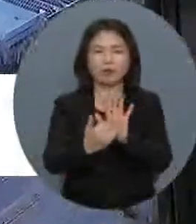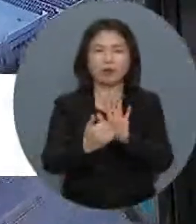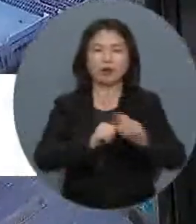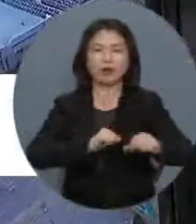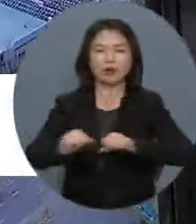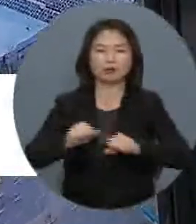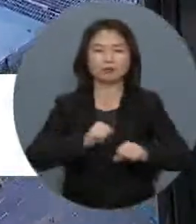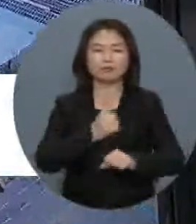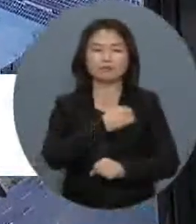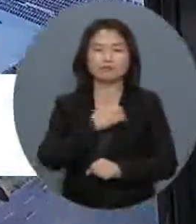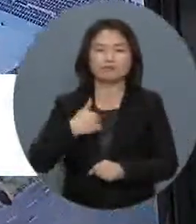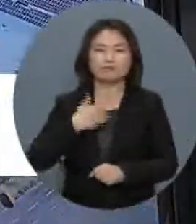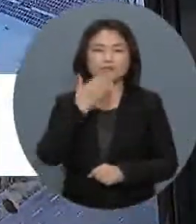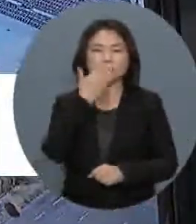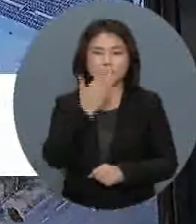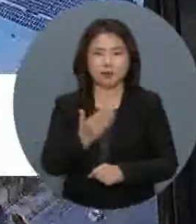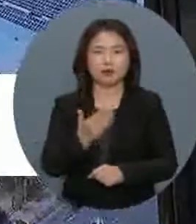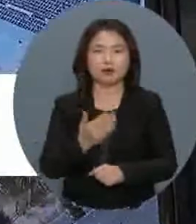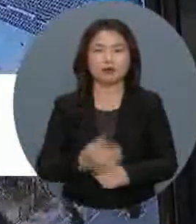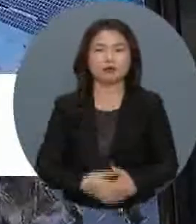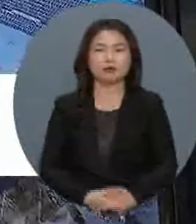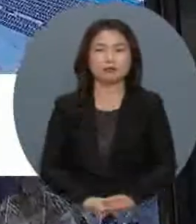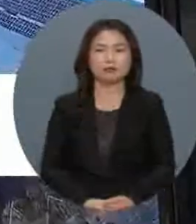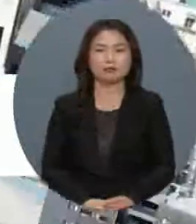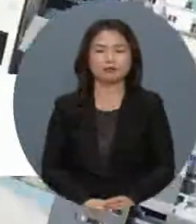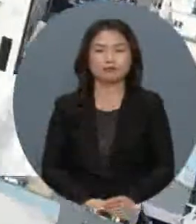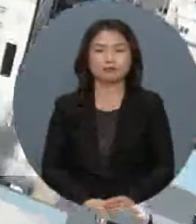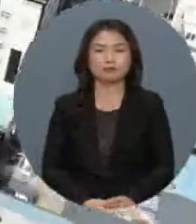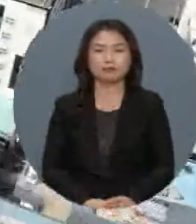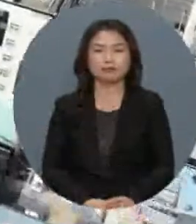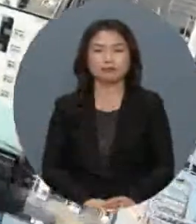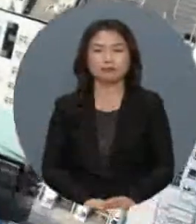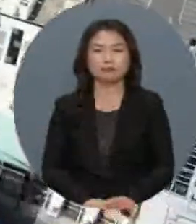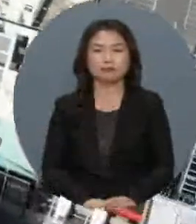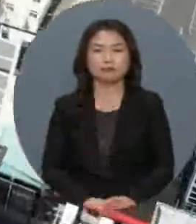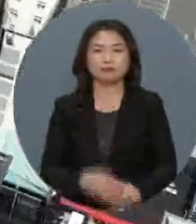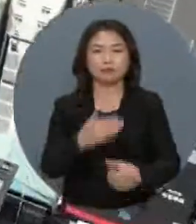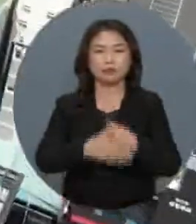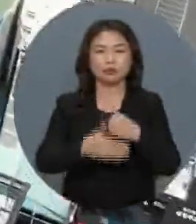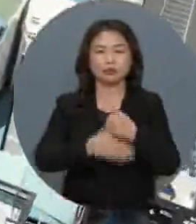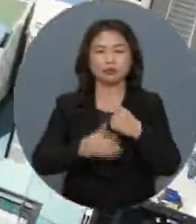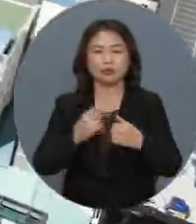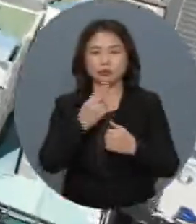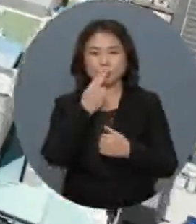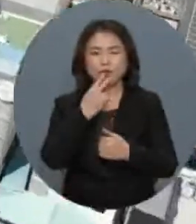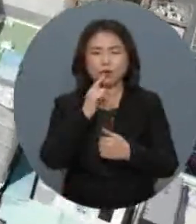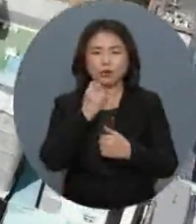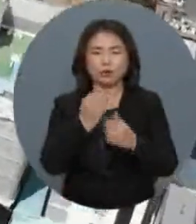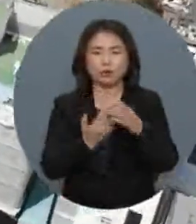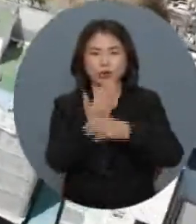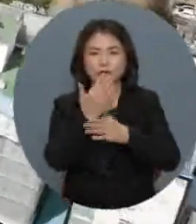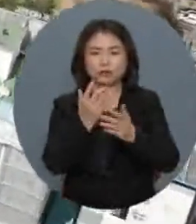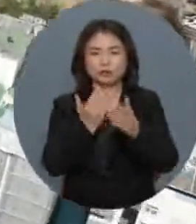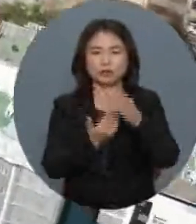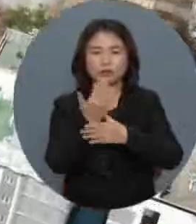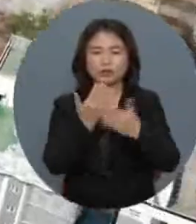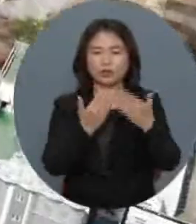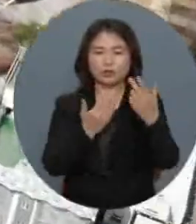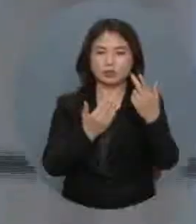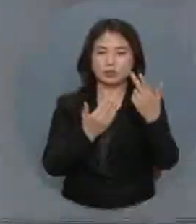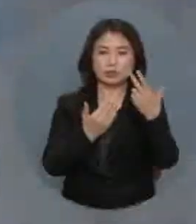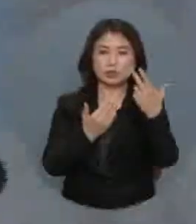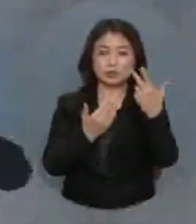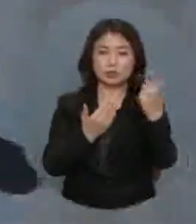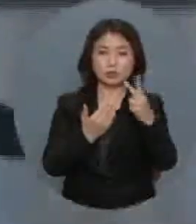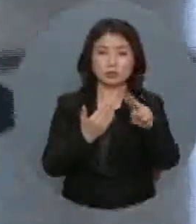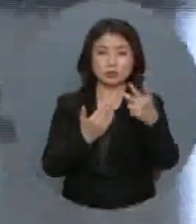예방 활동을 충분히 가능하다고 봅니다. 대구의 대기오염 물질 배출 사업장은 2,070여